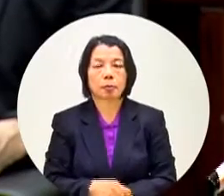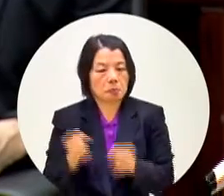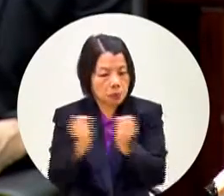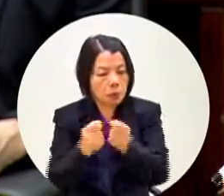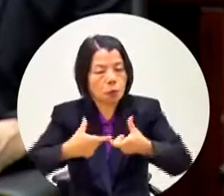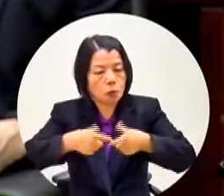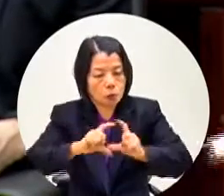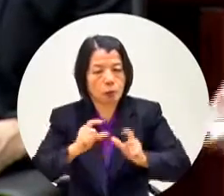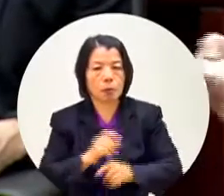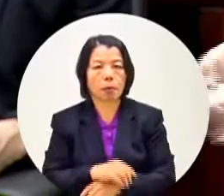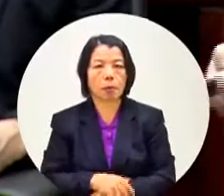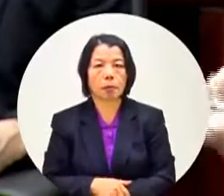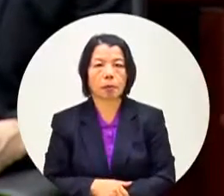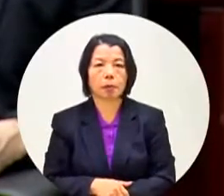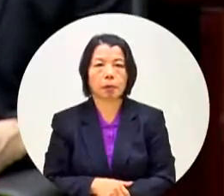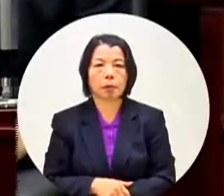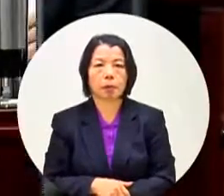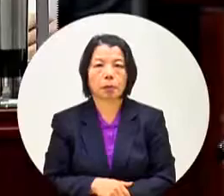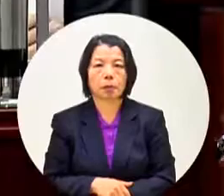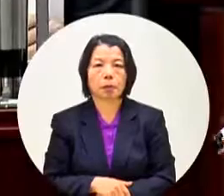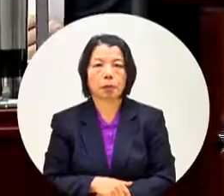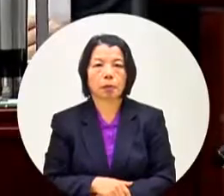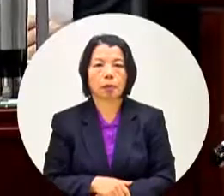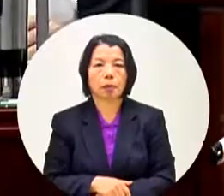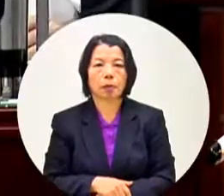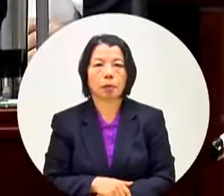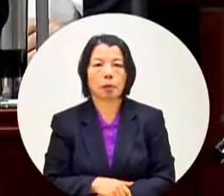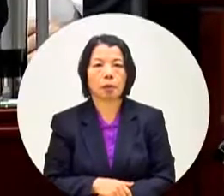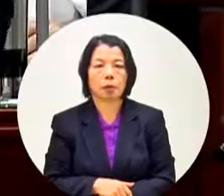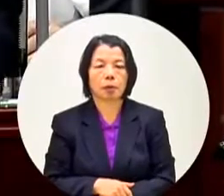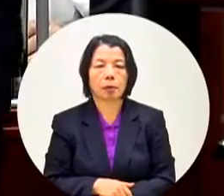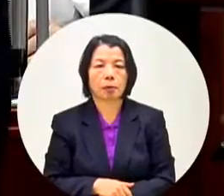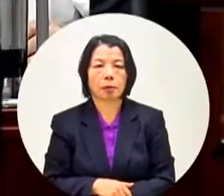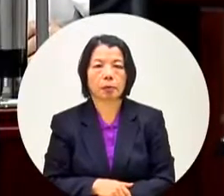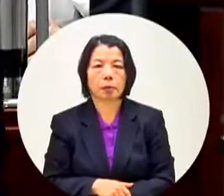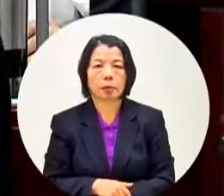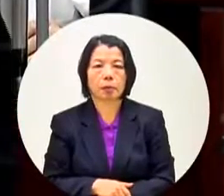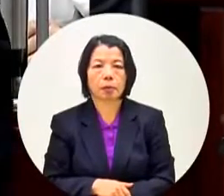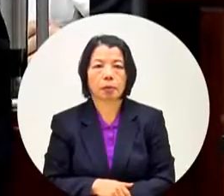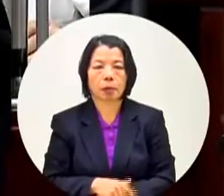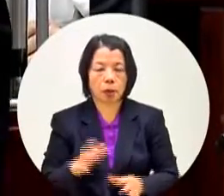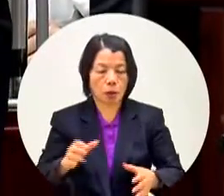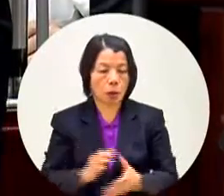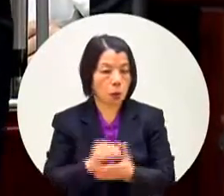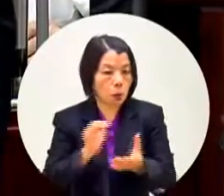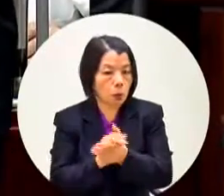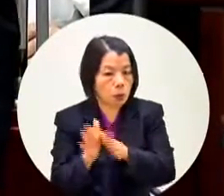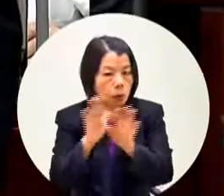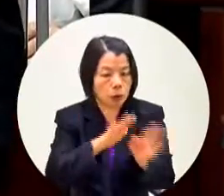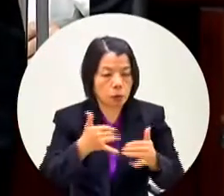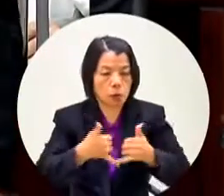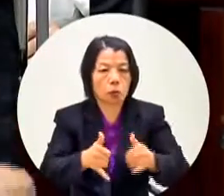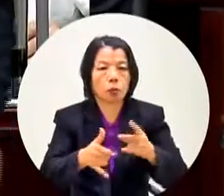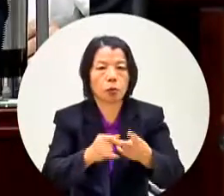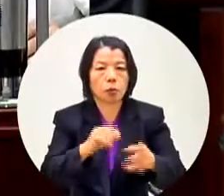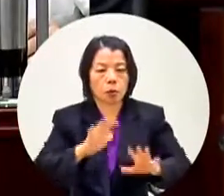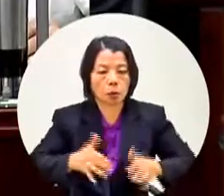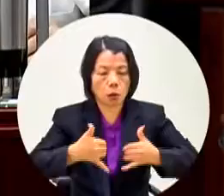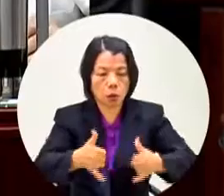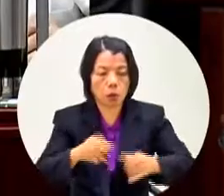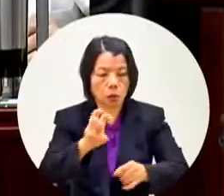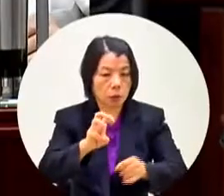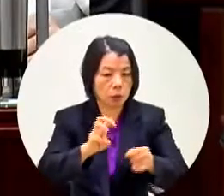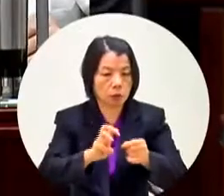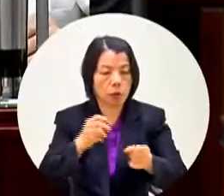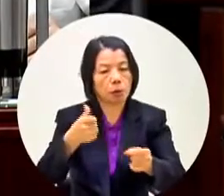市政府这边全力会配合这个案子。至于都市计划您所关切的，我请都发局林局长跟您做个汇报。 好，谢谢。 我们